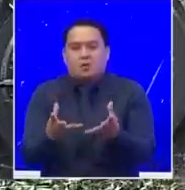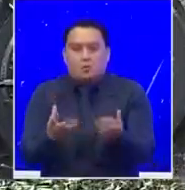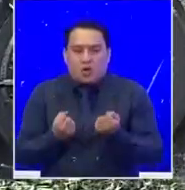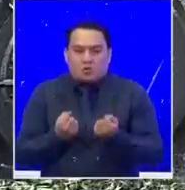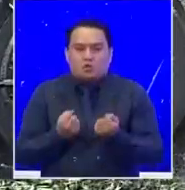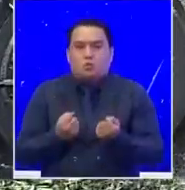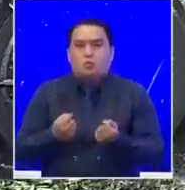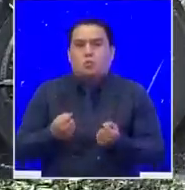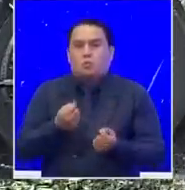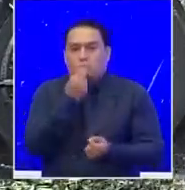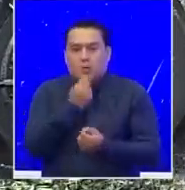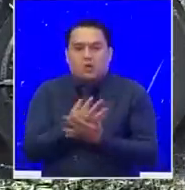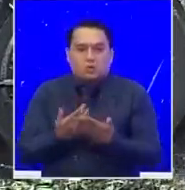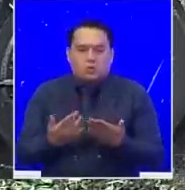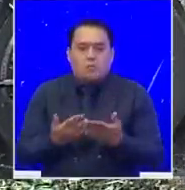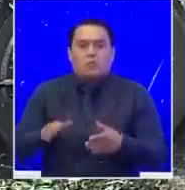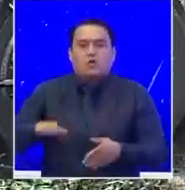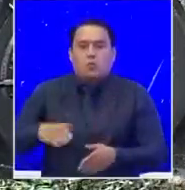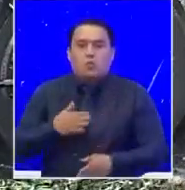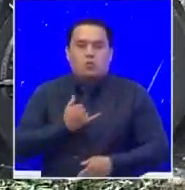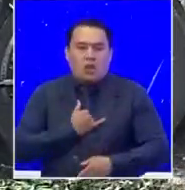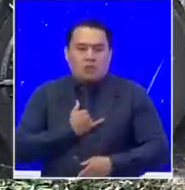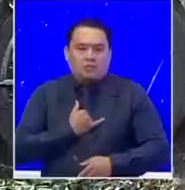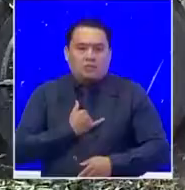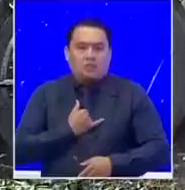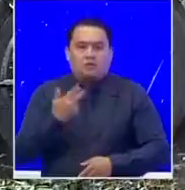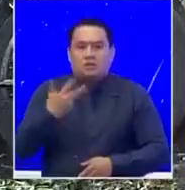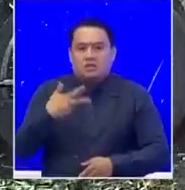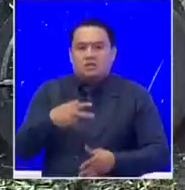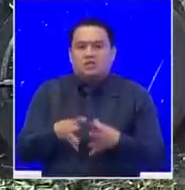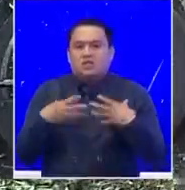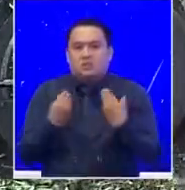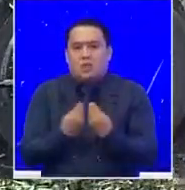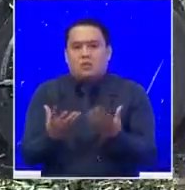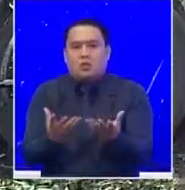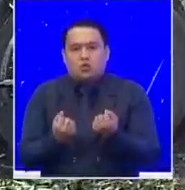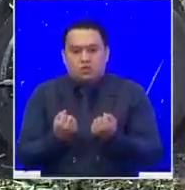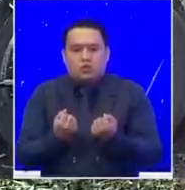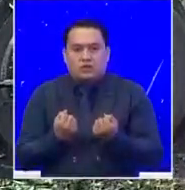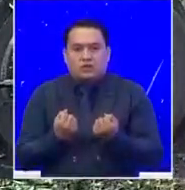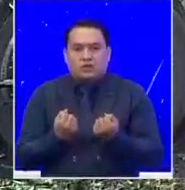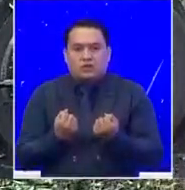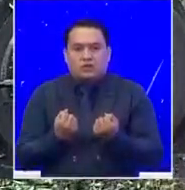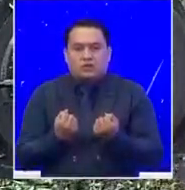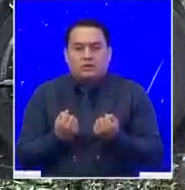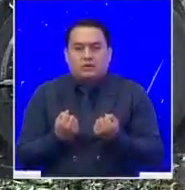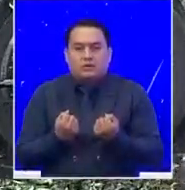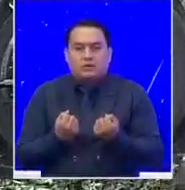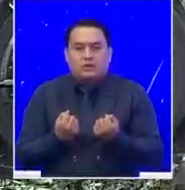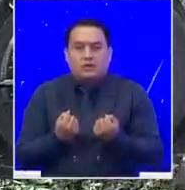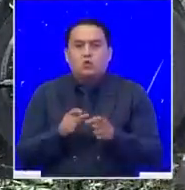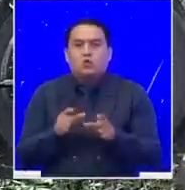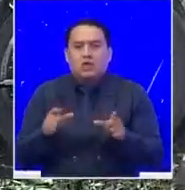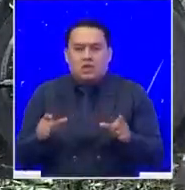продуктовые посылки. И потом у нас еще 30 семей получили от